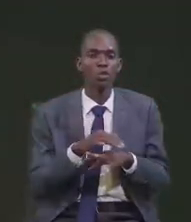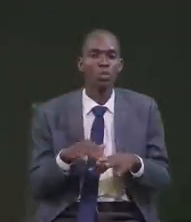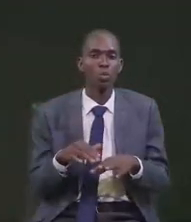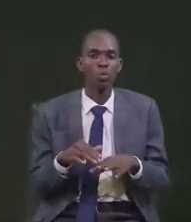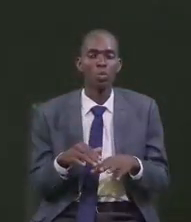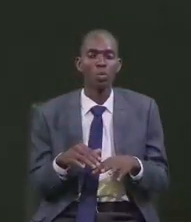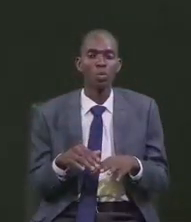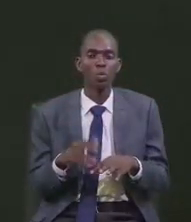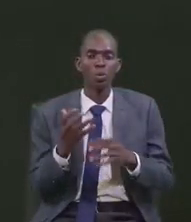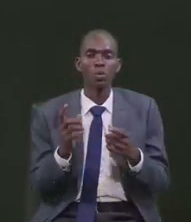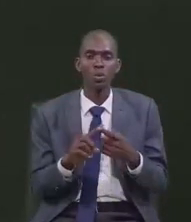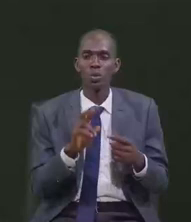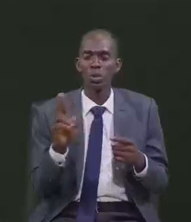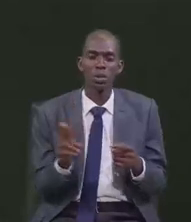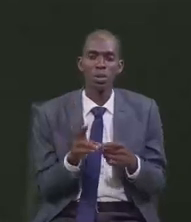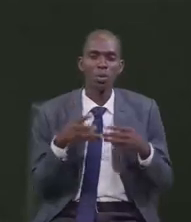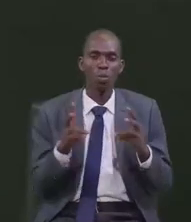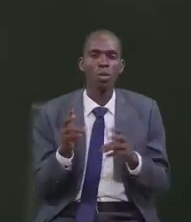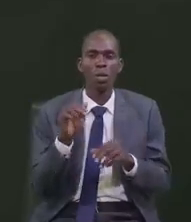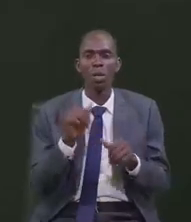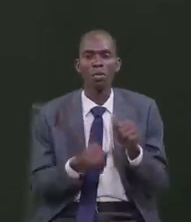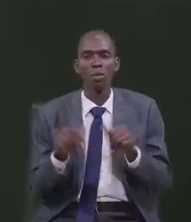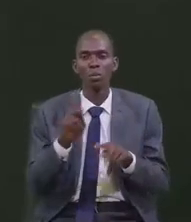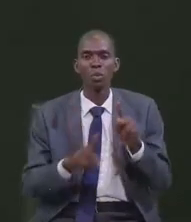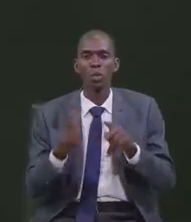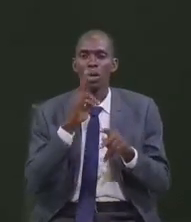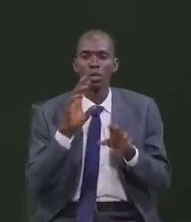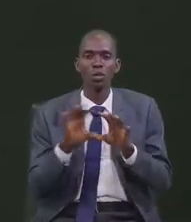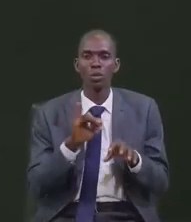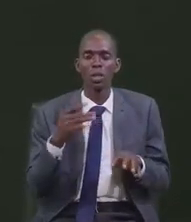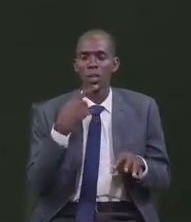peut utiliser pour parler à tout le monde. Je vais bien,